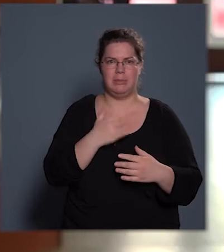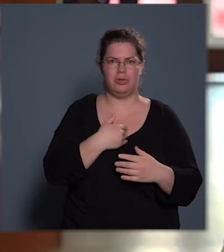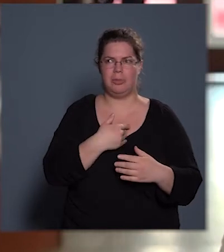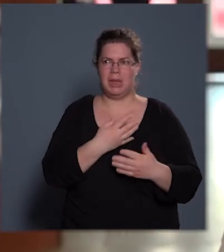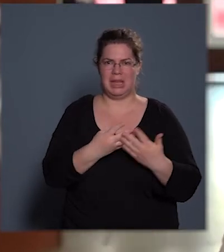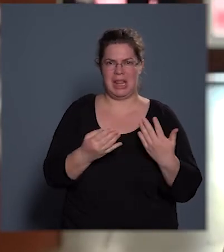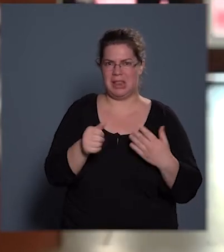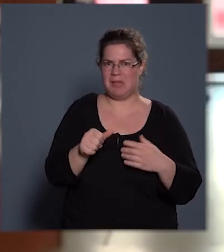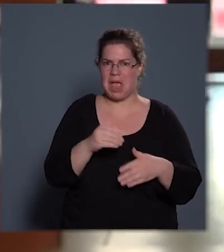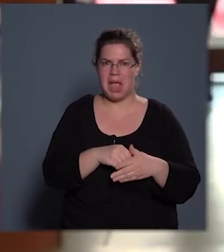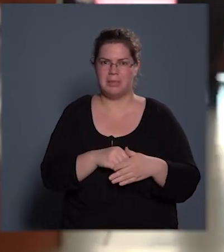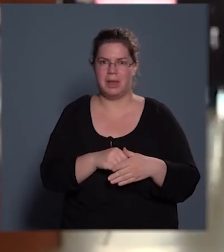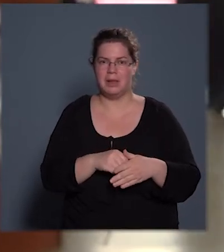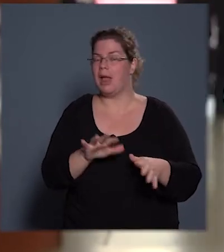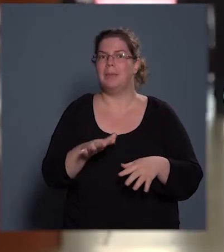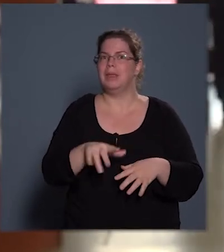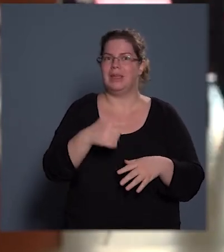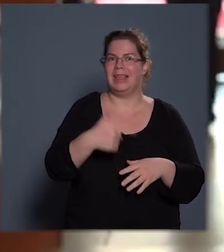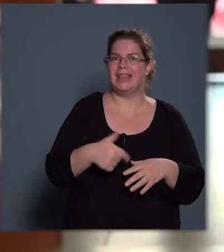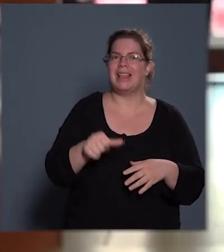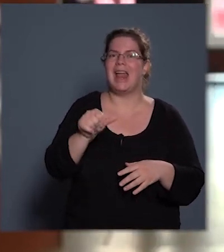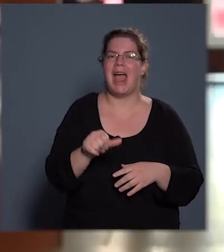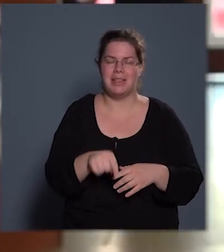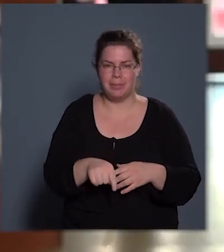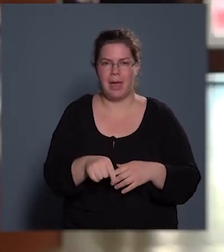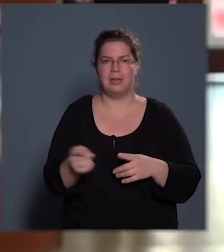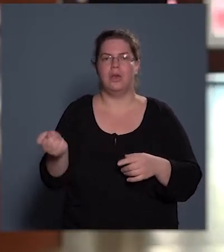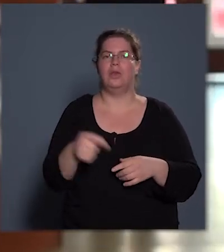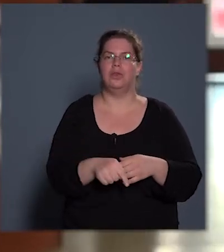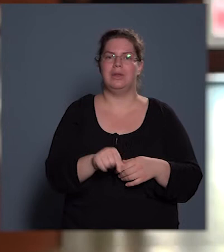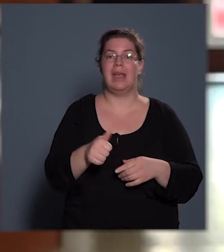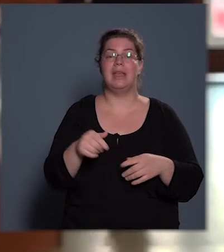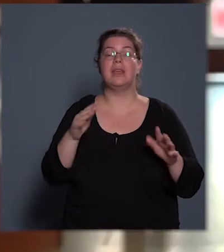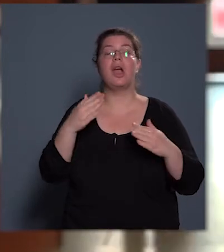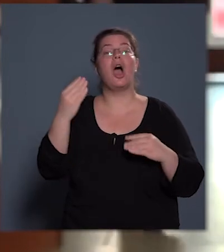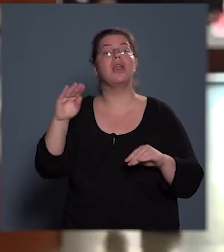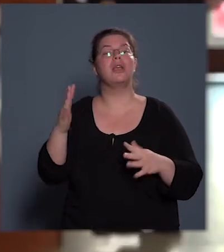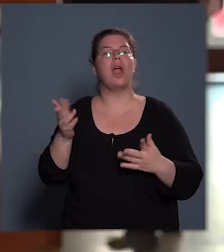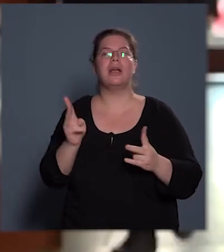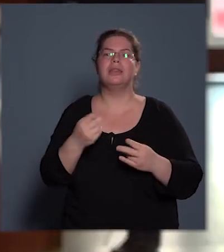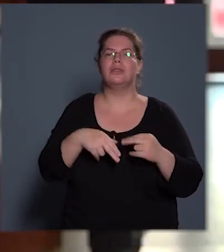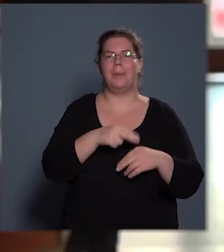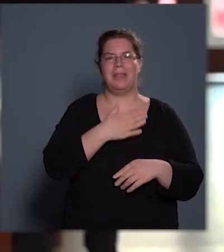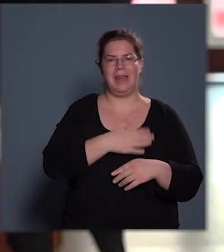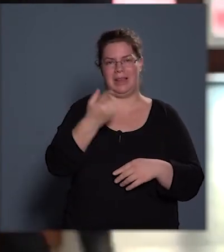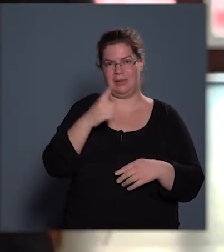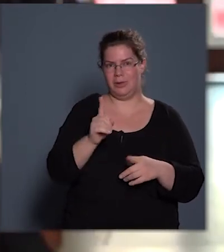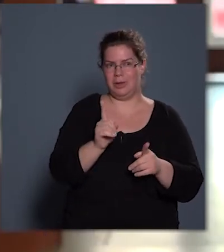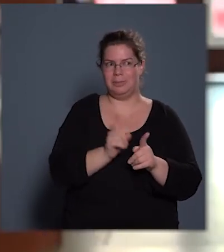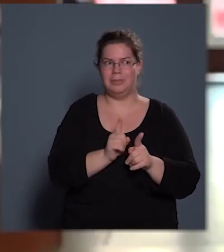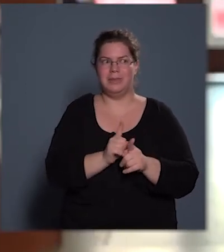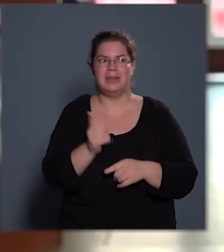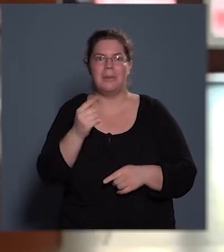91-ben, nem 2001-ben jött egy karnagy, aki már többet szeretett volna, mint amennyit mi